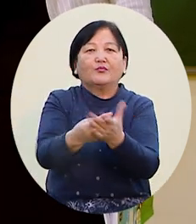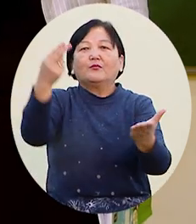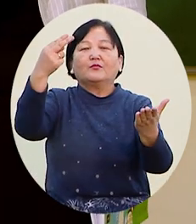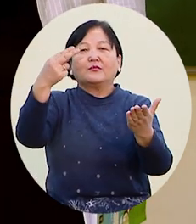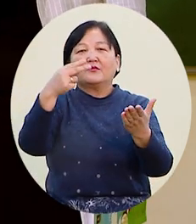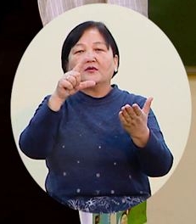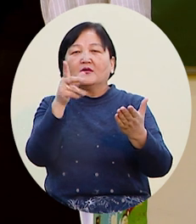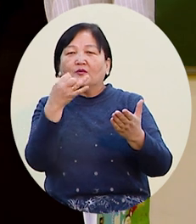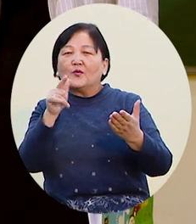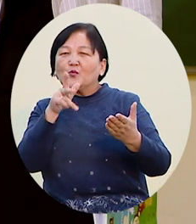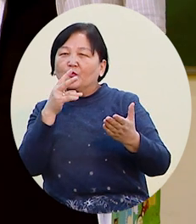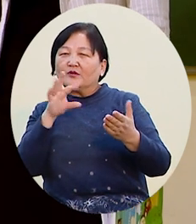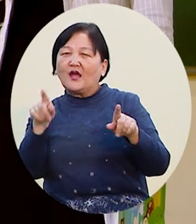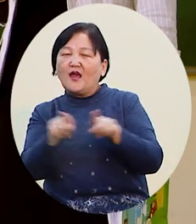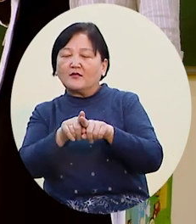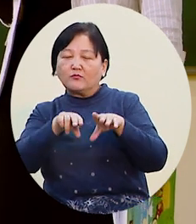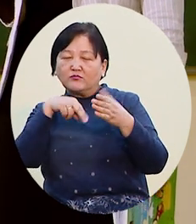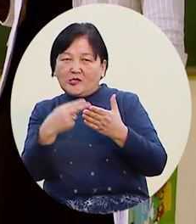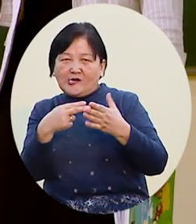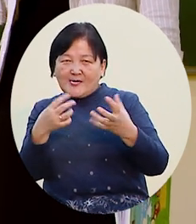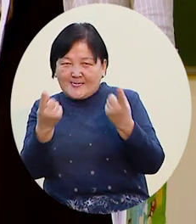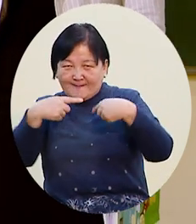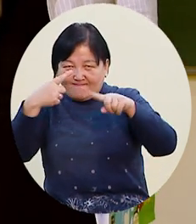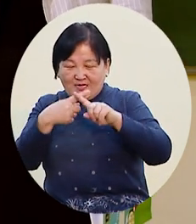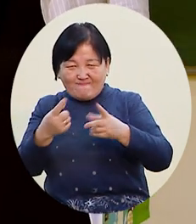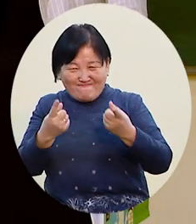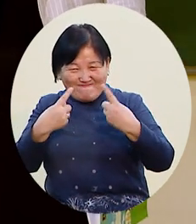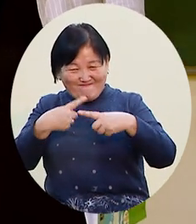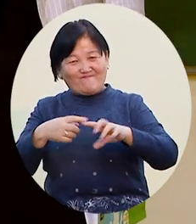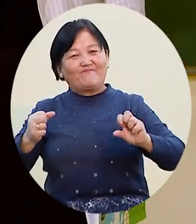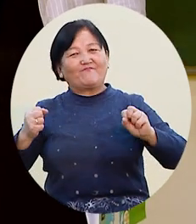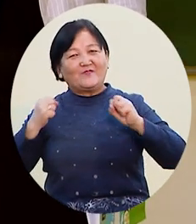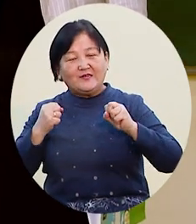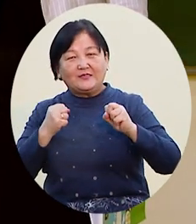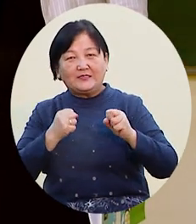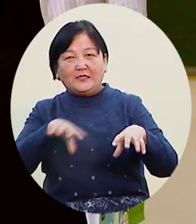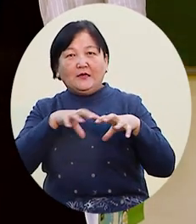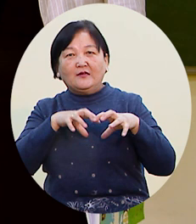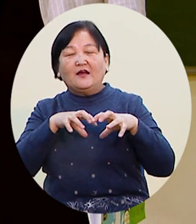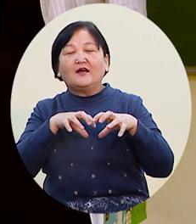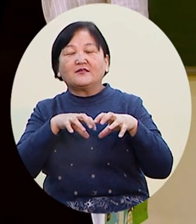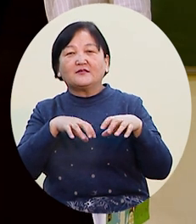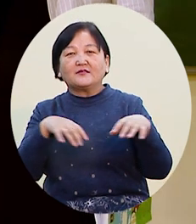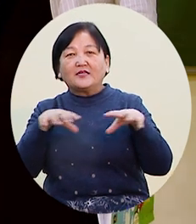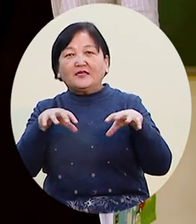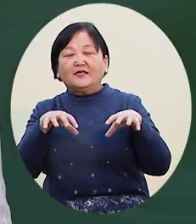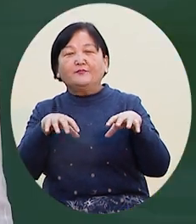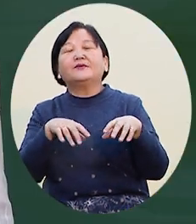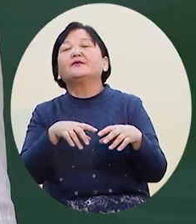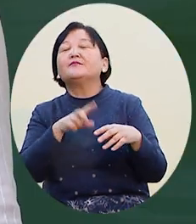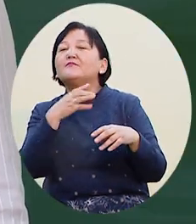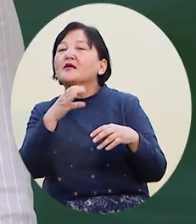бөмбөгшг шалхойж ахин дахин чармайж айхлан бахардан цуцаж сандарч айсны ирэхээр салганан биеийн